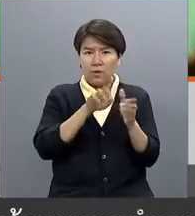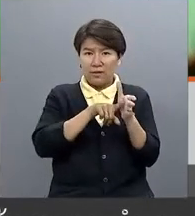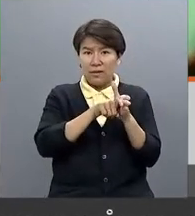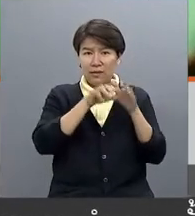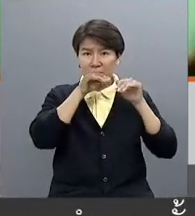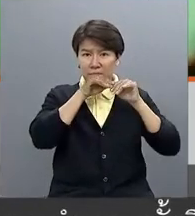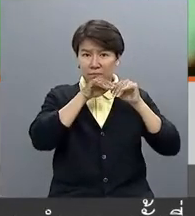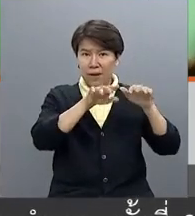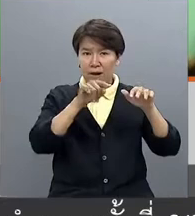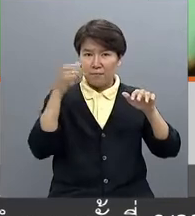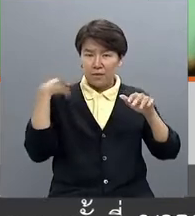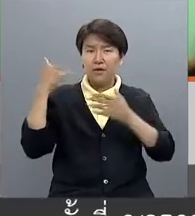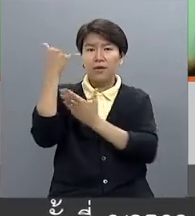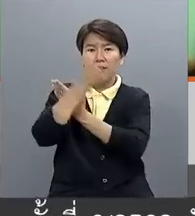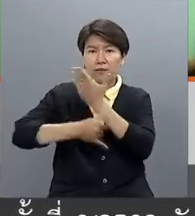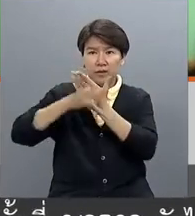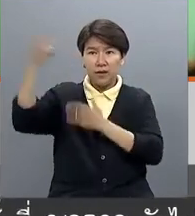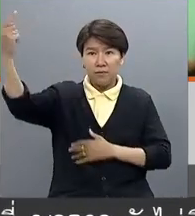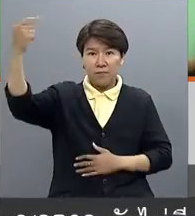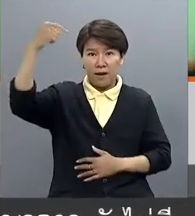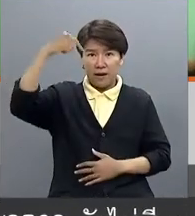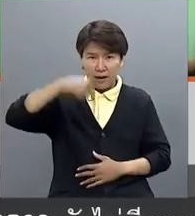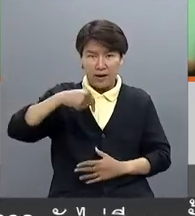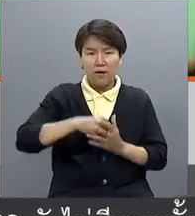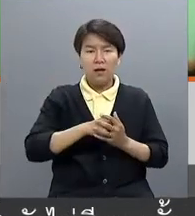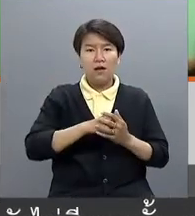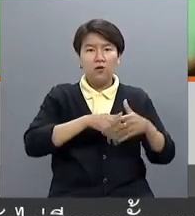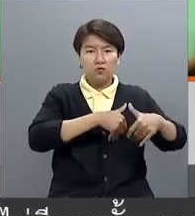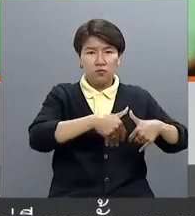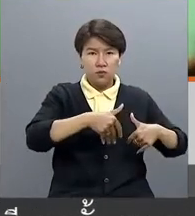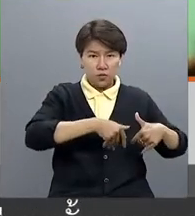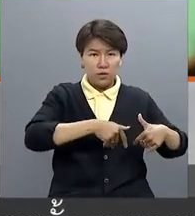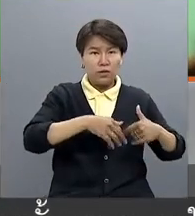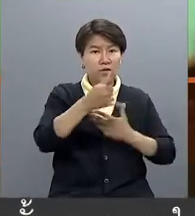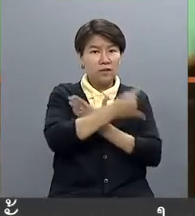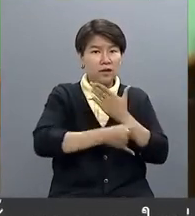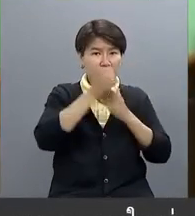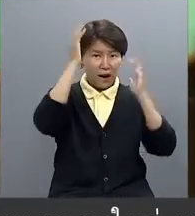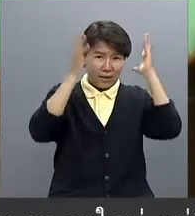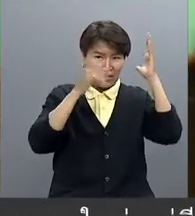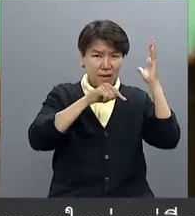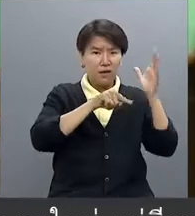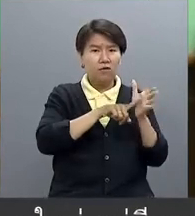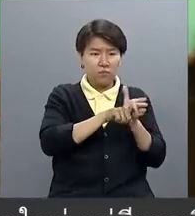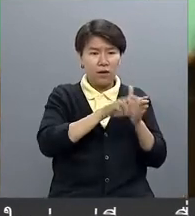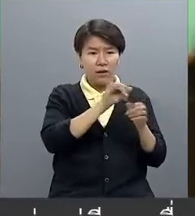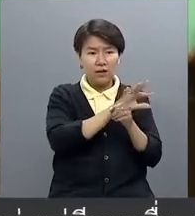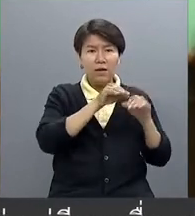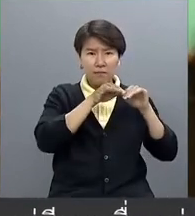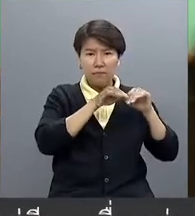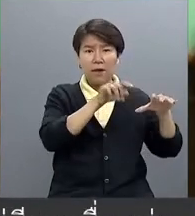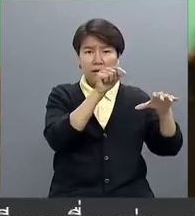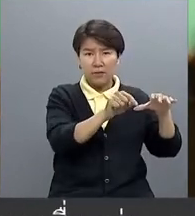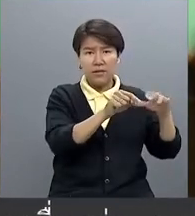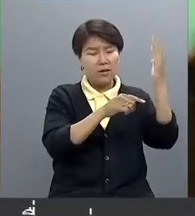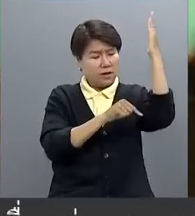อภายในของประเทศมาเลเซียก็ยังมีอยู่อันนี้อดเป็นห่วงซึ่งจะต้องหารือกับพื้นที่นะครับกับคณะกรร